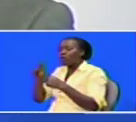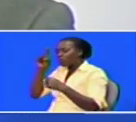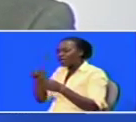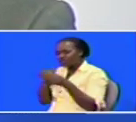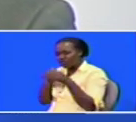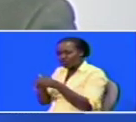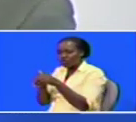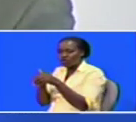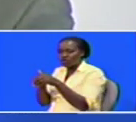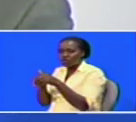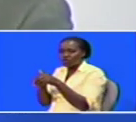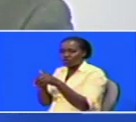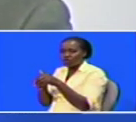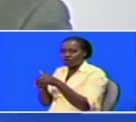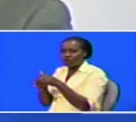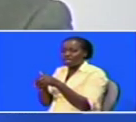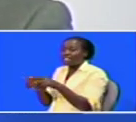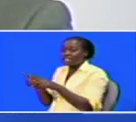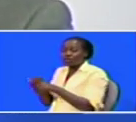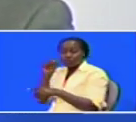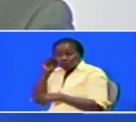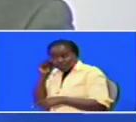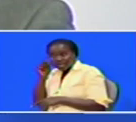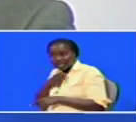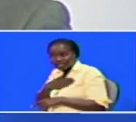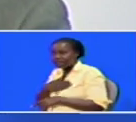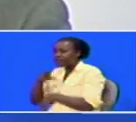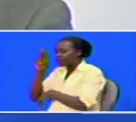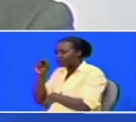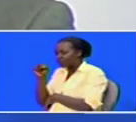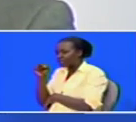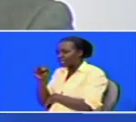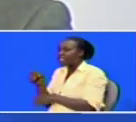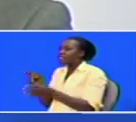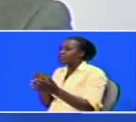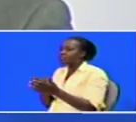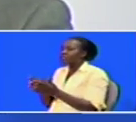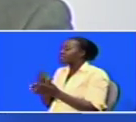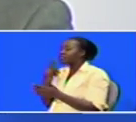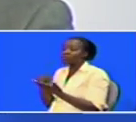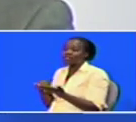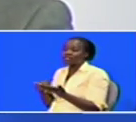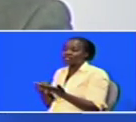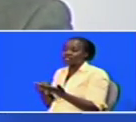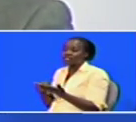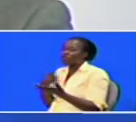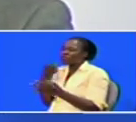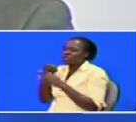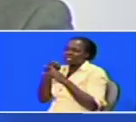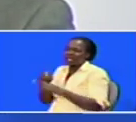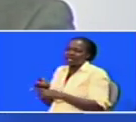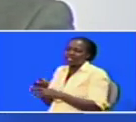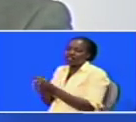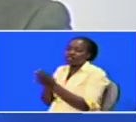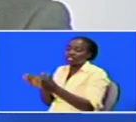Unielewa? Na hatukusikizwa pia jana. Tuliitwa na tukaambiwa na ni hivi. Kwa hivyo imekuwa vigumu kwa